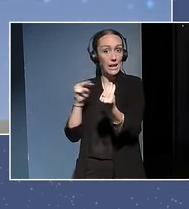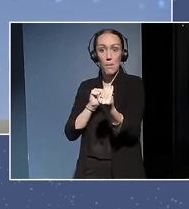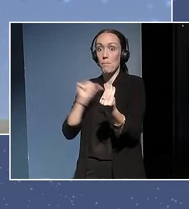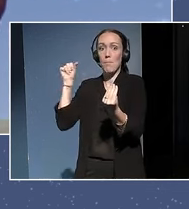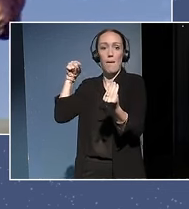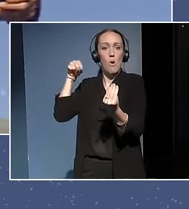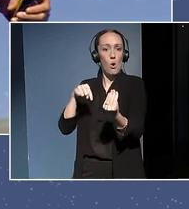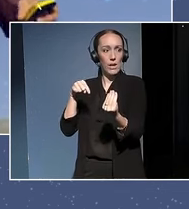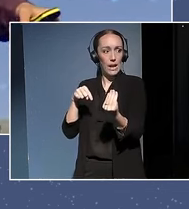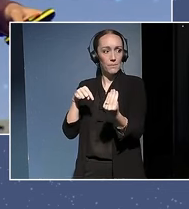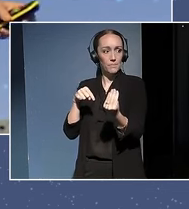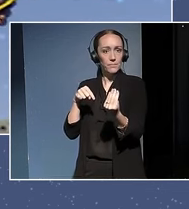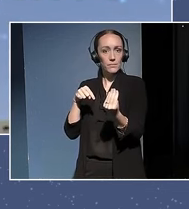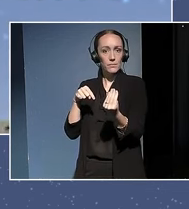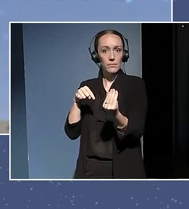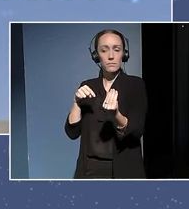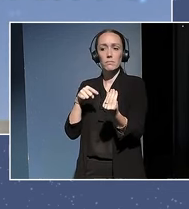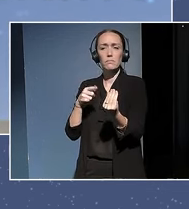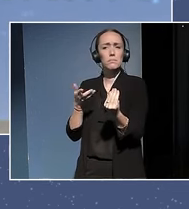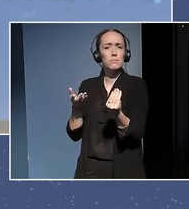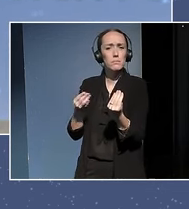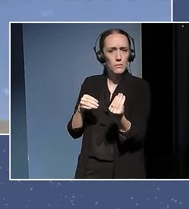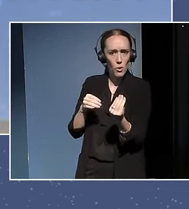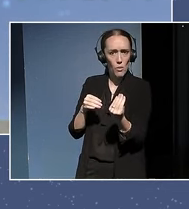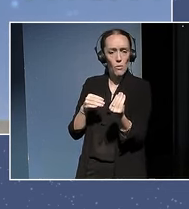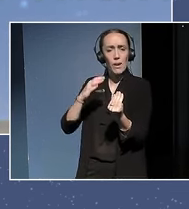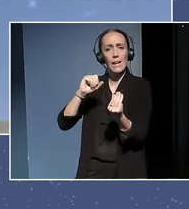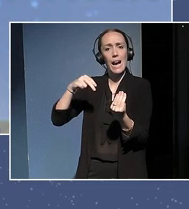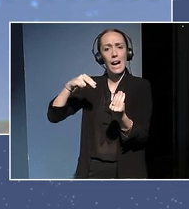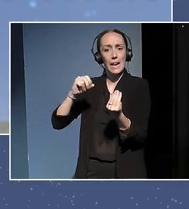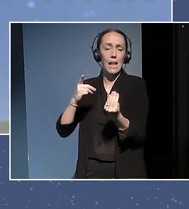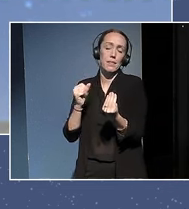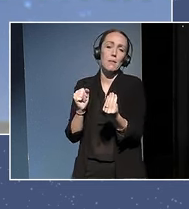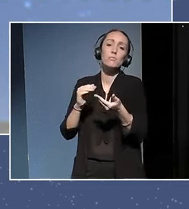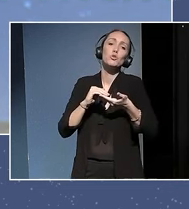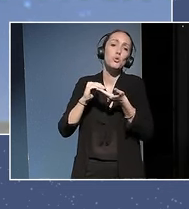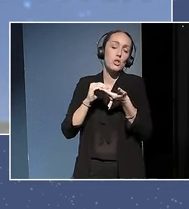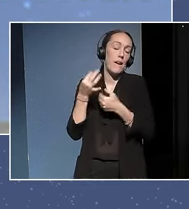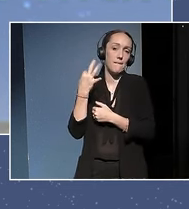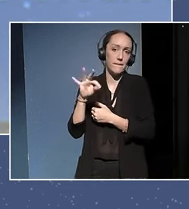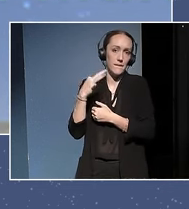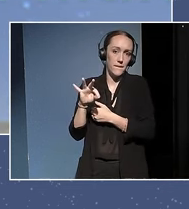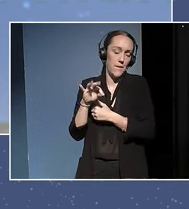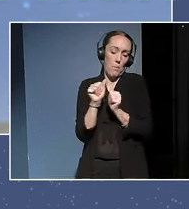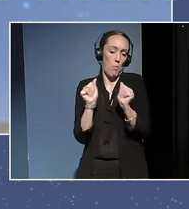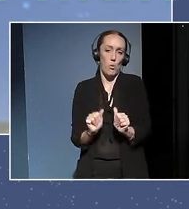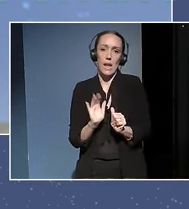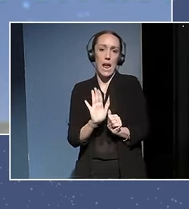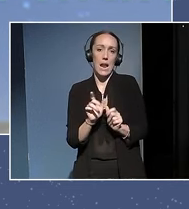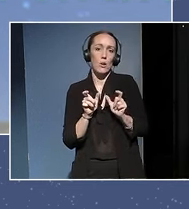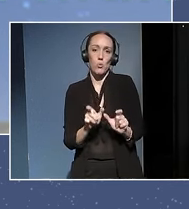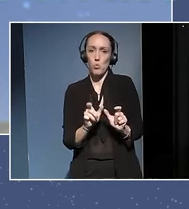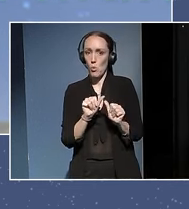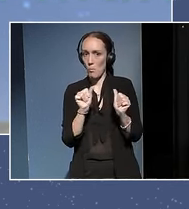e questo viene fatto in Canada da una società specializzata in modelli e lo